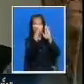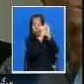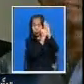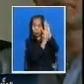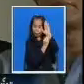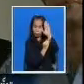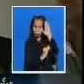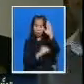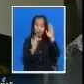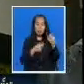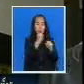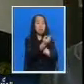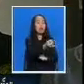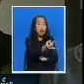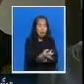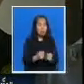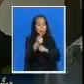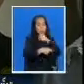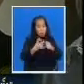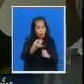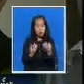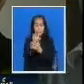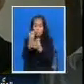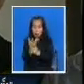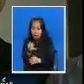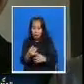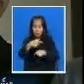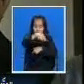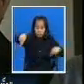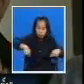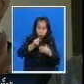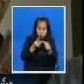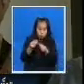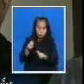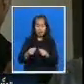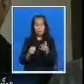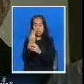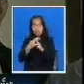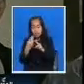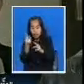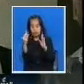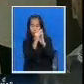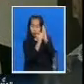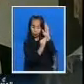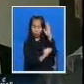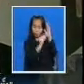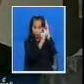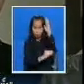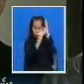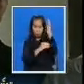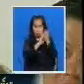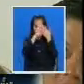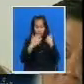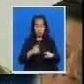เนี่ยปลูกอะไรนะฮะที่ไหนพื้นที่เท่าไหร่นะฮะใช้พันธุ์อะไร ครับ พอเราได้ข้อมูลตรงนี้มาเราพยายามจะทำให้เสร็จภ